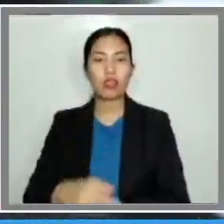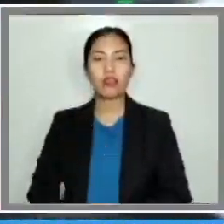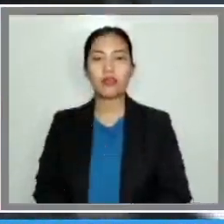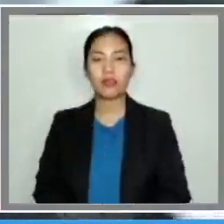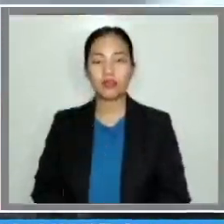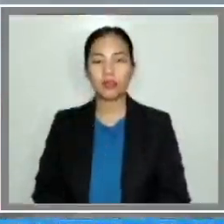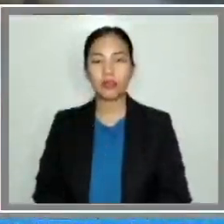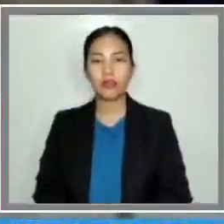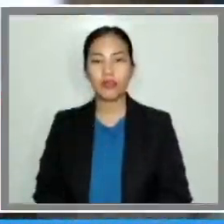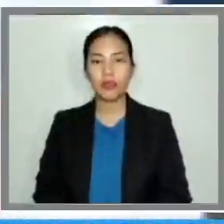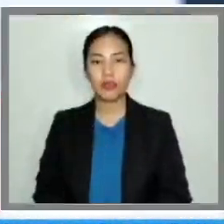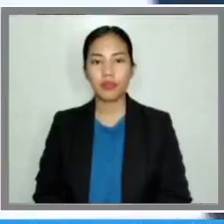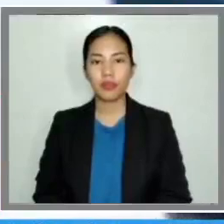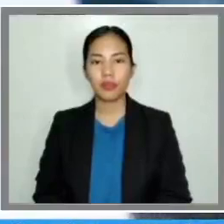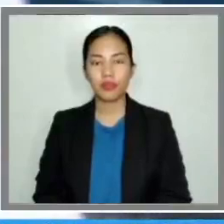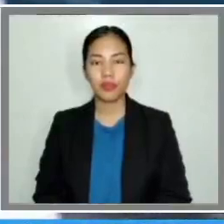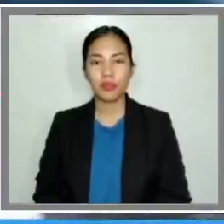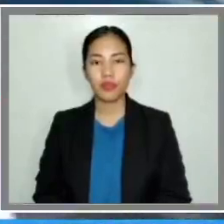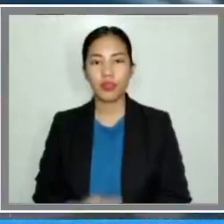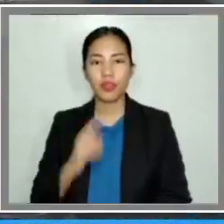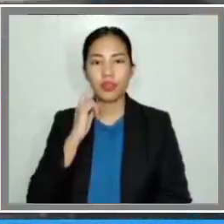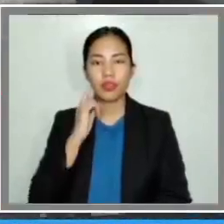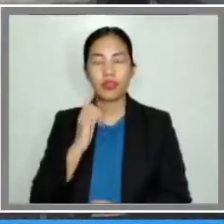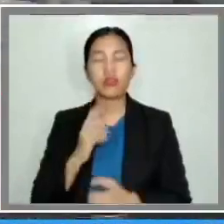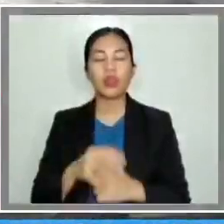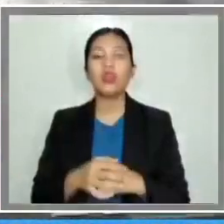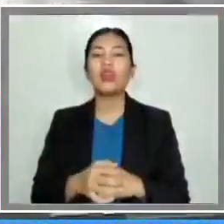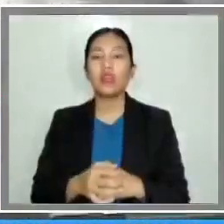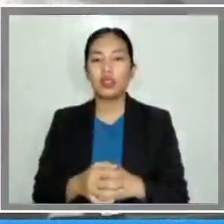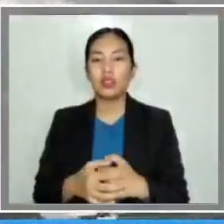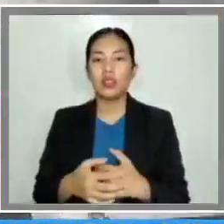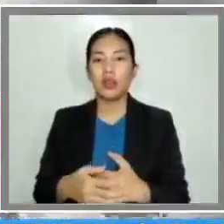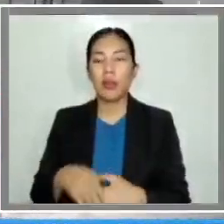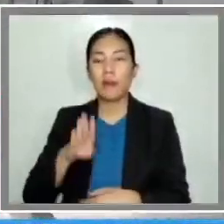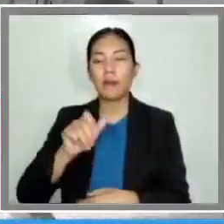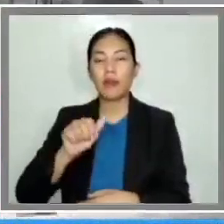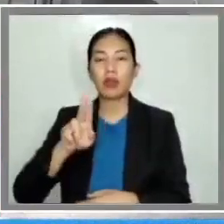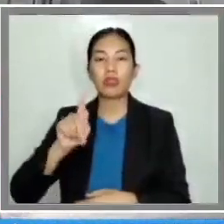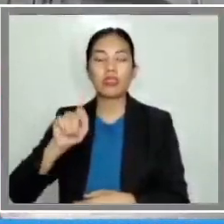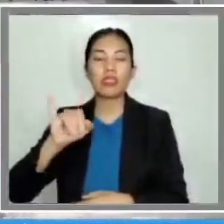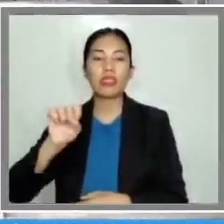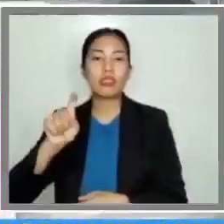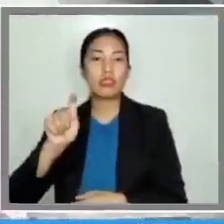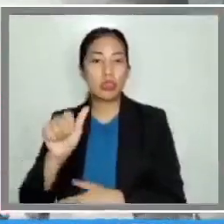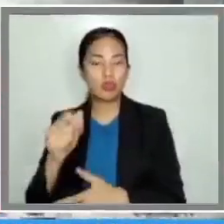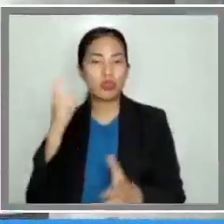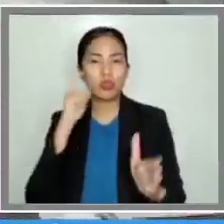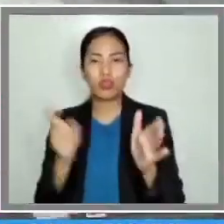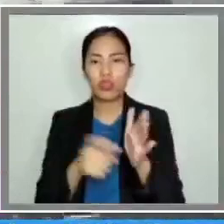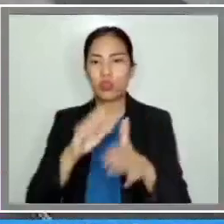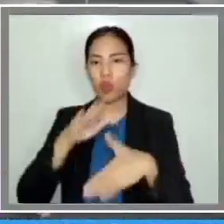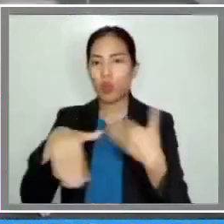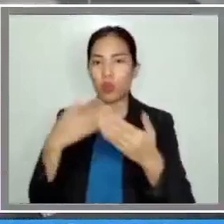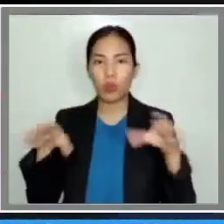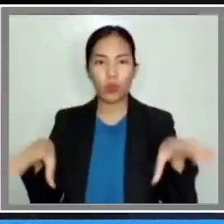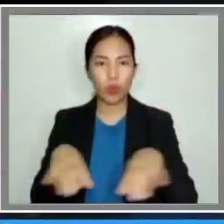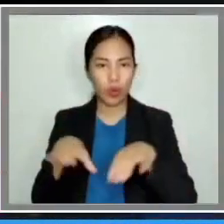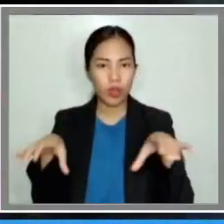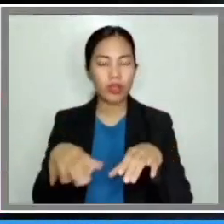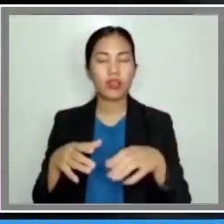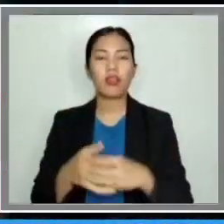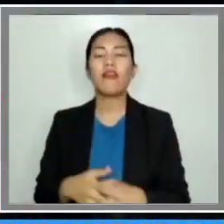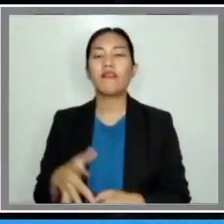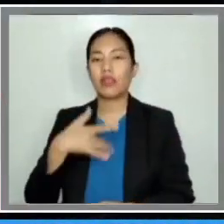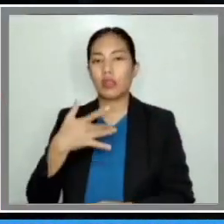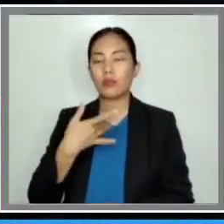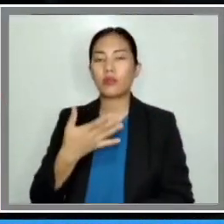na ang hahawak nito. Tugon naman ni Bautista, kinikilala niya ang mga nagawa ni Tugade sa mikling panahon nito at nangihinayang na nagbitiw ito sa pwesto.